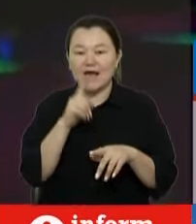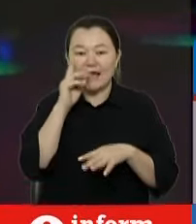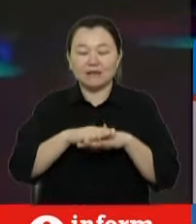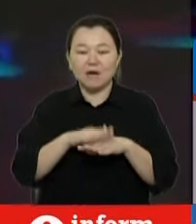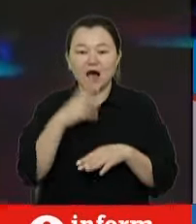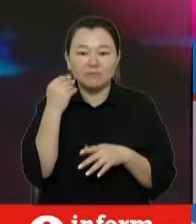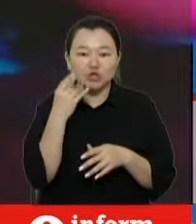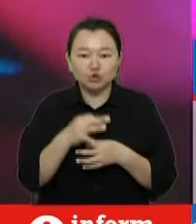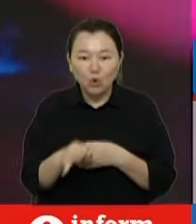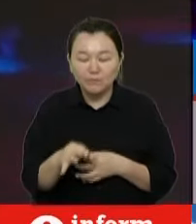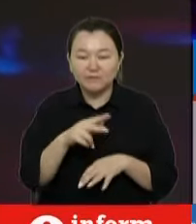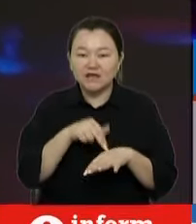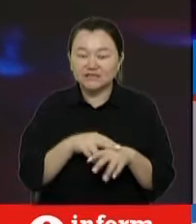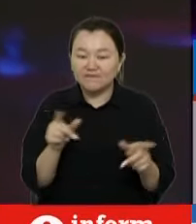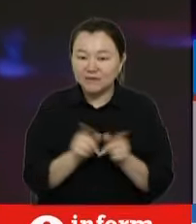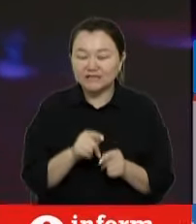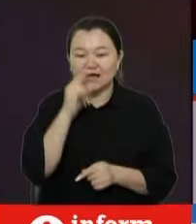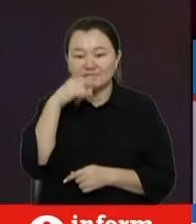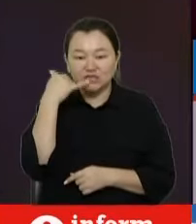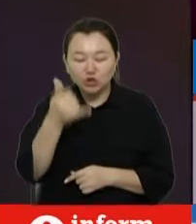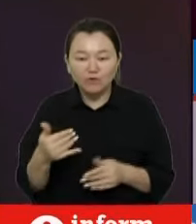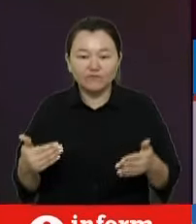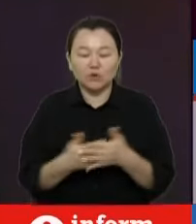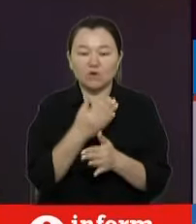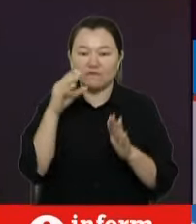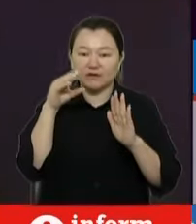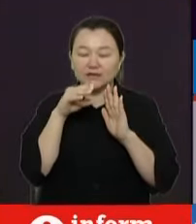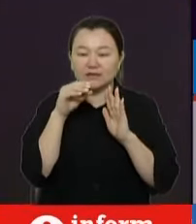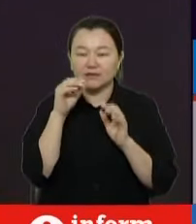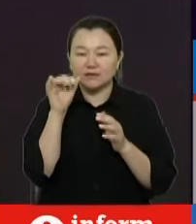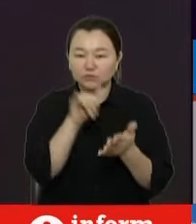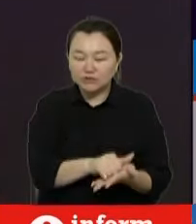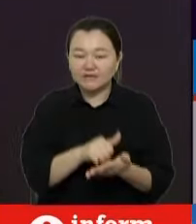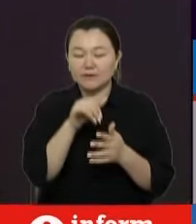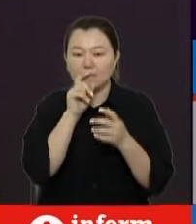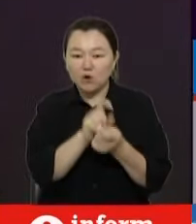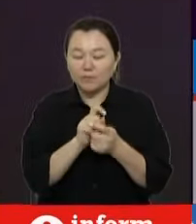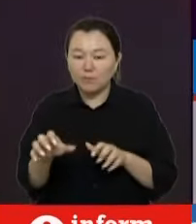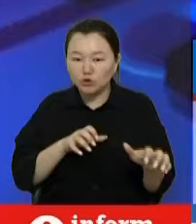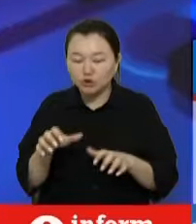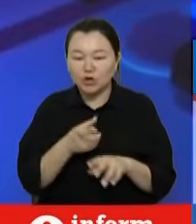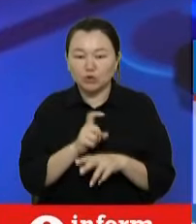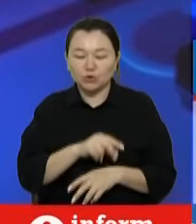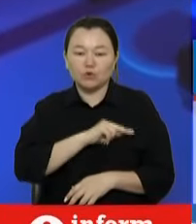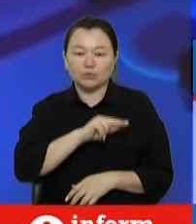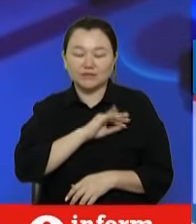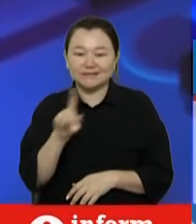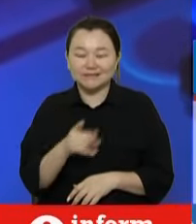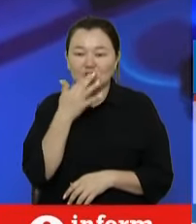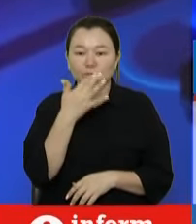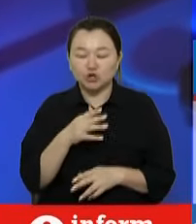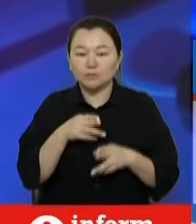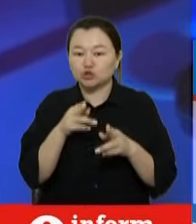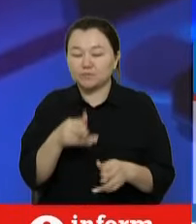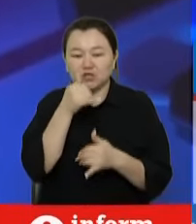области. Полицейские совместно с Казахтелеком внедрили новый метод борьбы с мошенниками, который действует из-за рубежа. Теперь преступники не